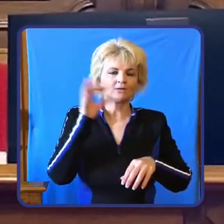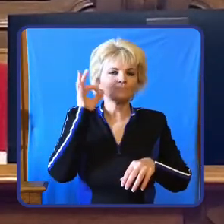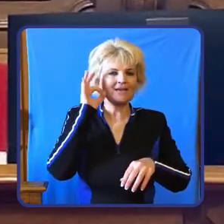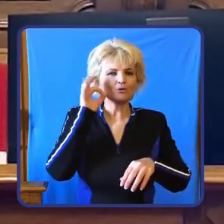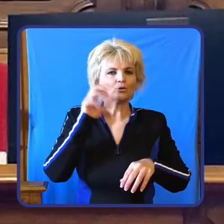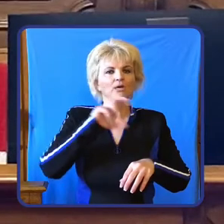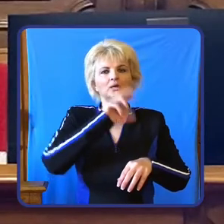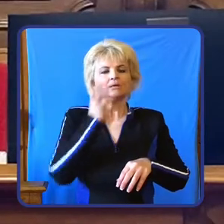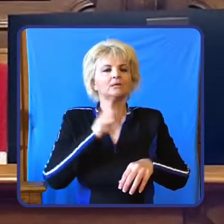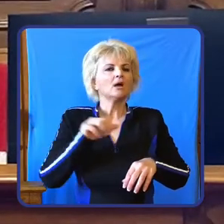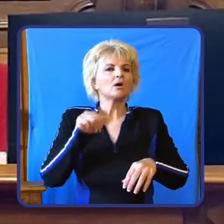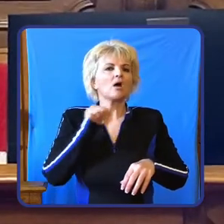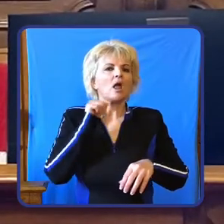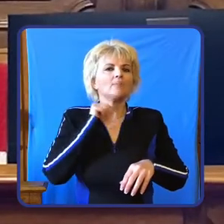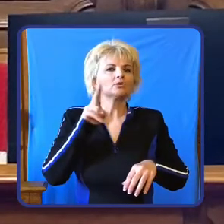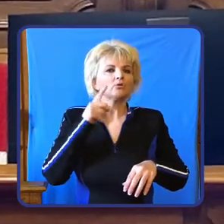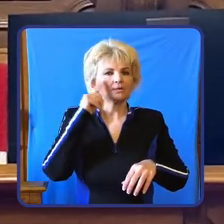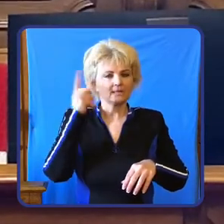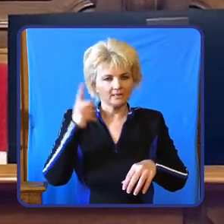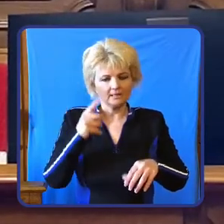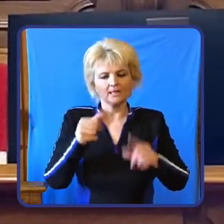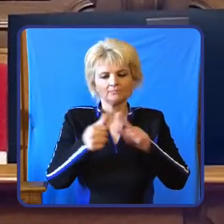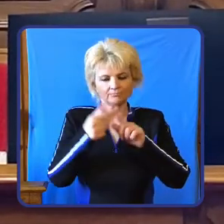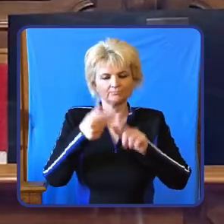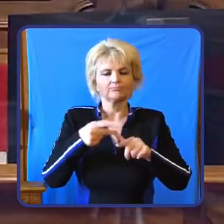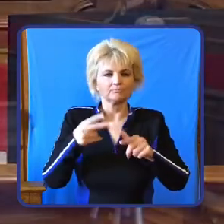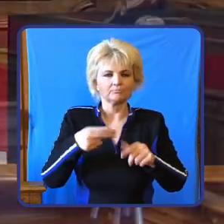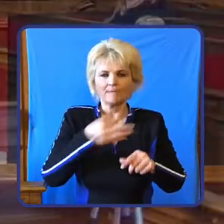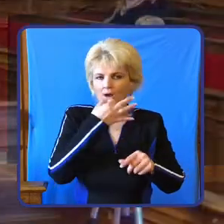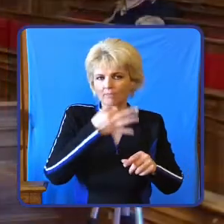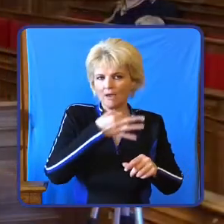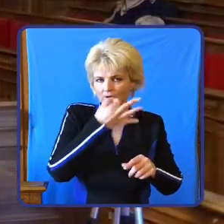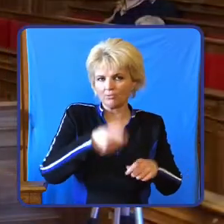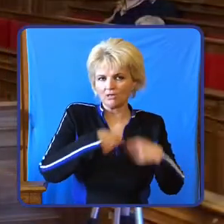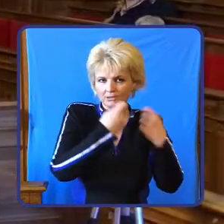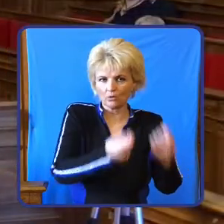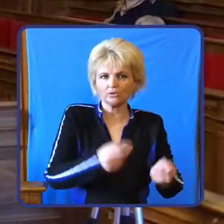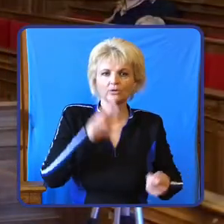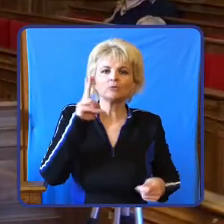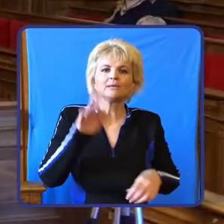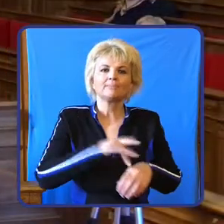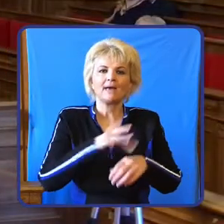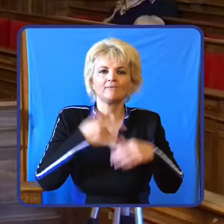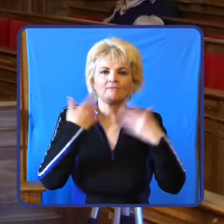Galambos Kornélné. Ebben a sorrendben adom meg a szót. Krupicer Ferenc képviselő parancsolja.